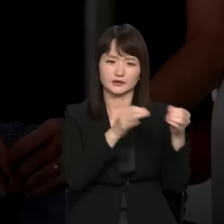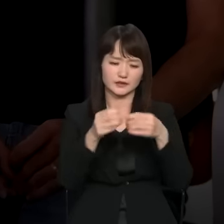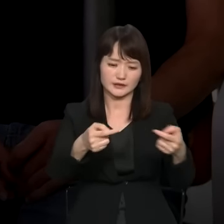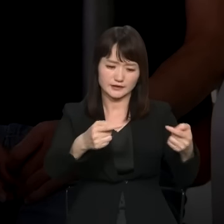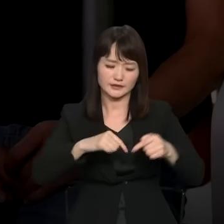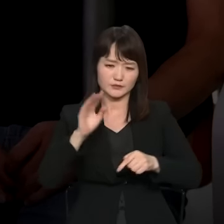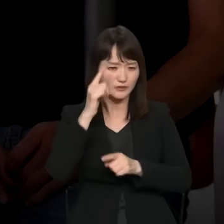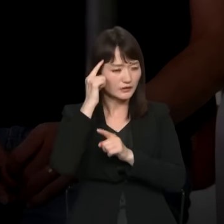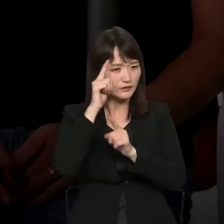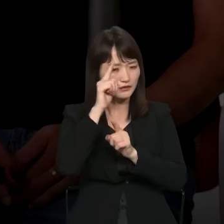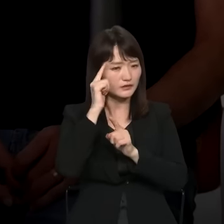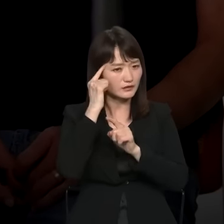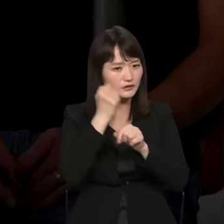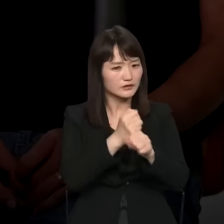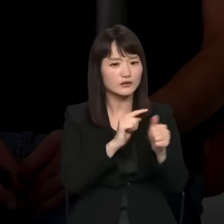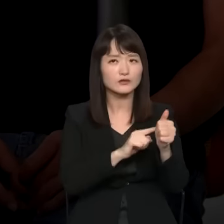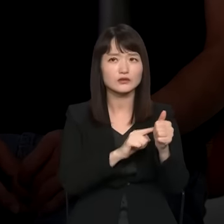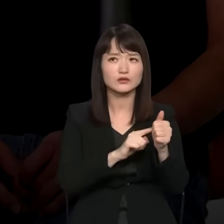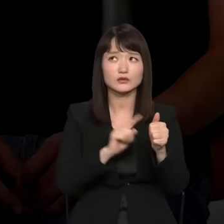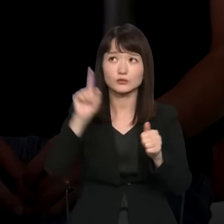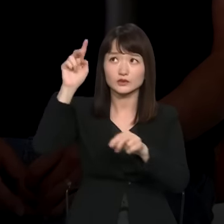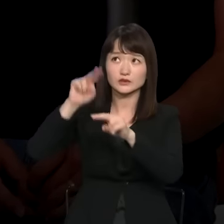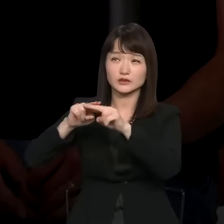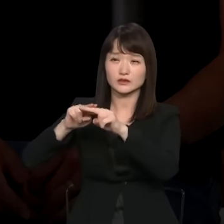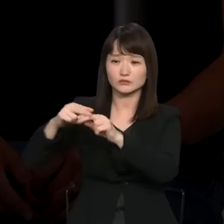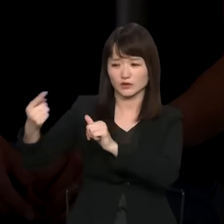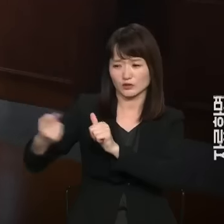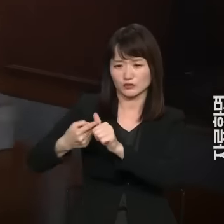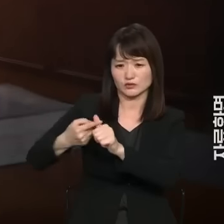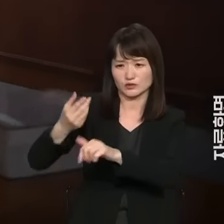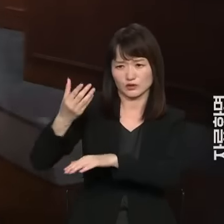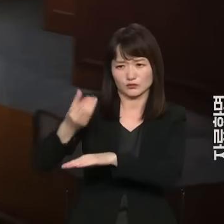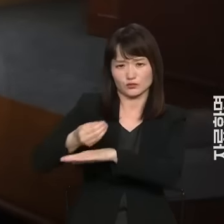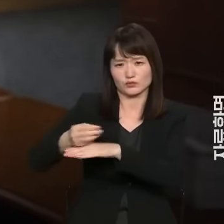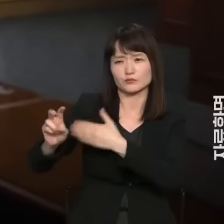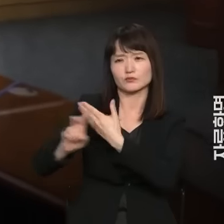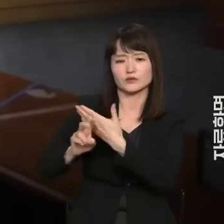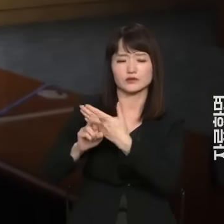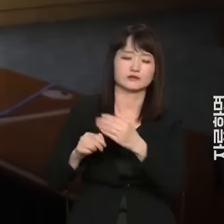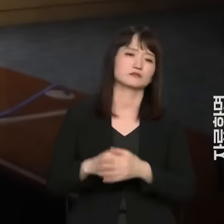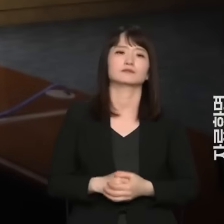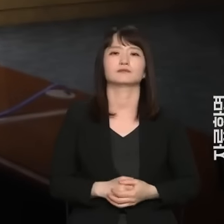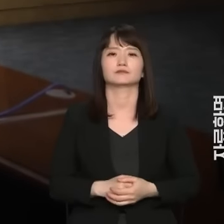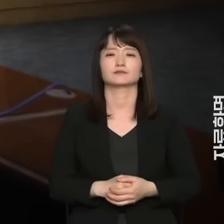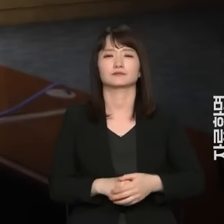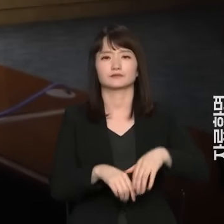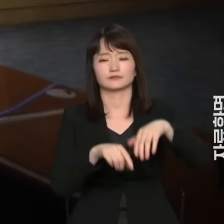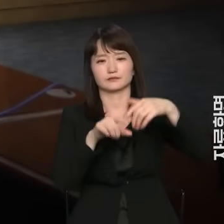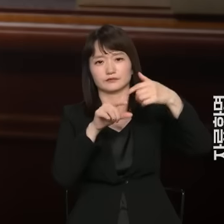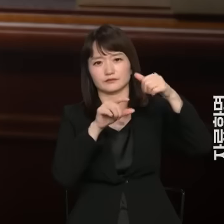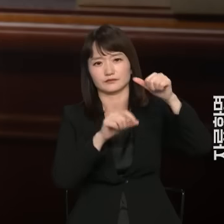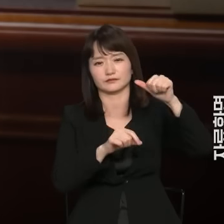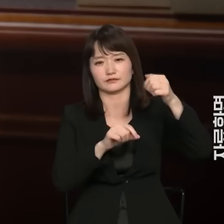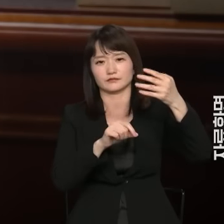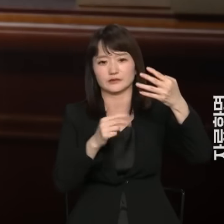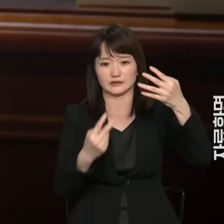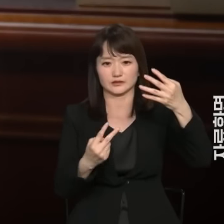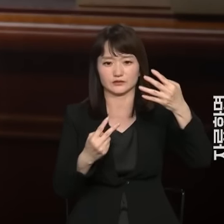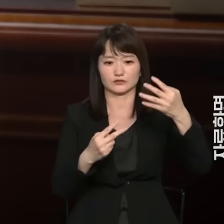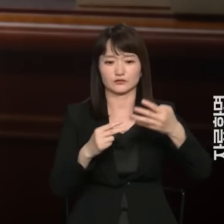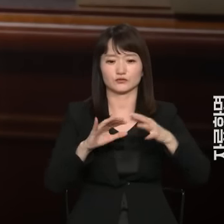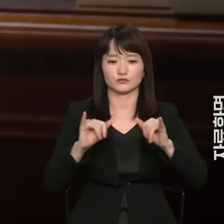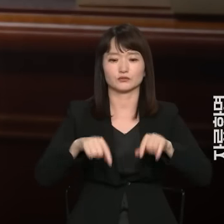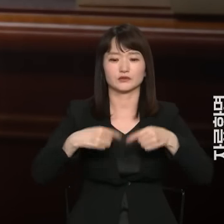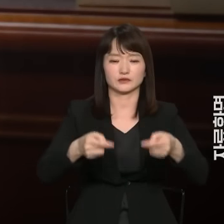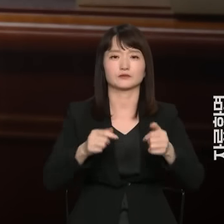않은 이 연구원이 상사의 욕설을 불법 녹음했다는 겁니다. 지난달 2일 국민참여 재판이 열렸습니다. 당시 재판